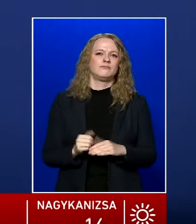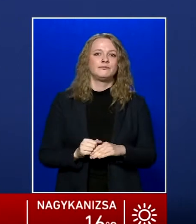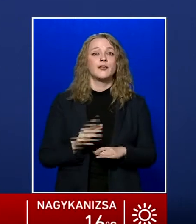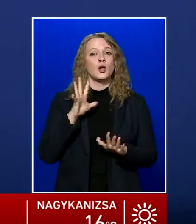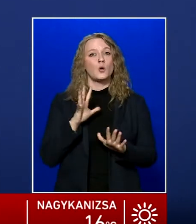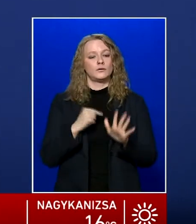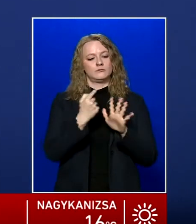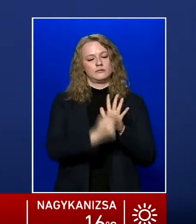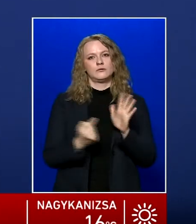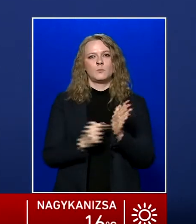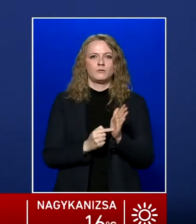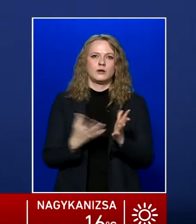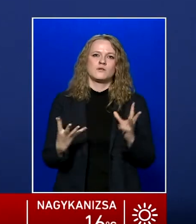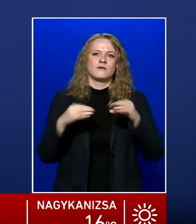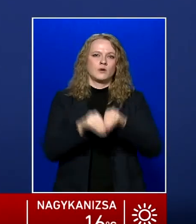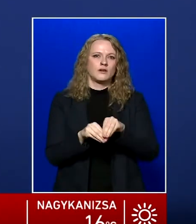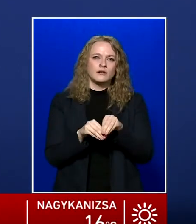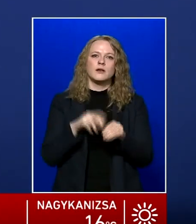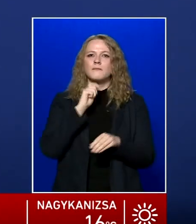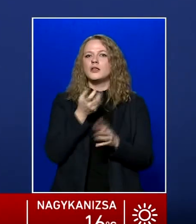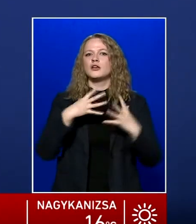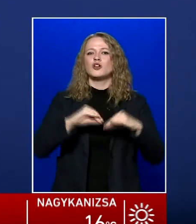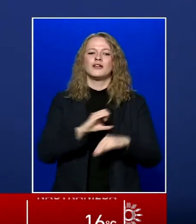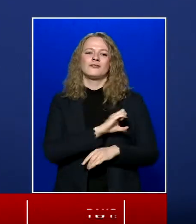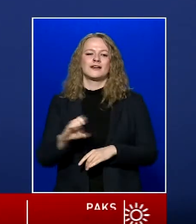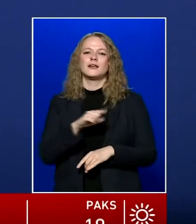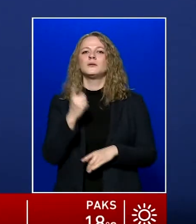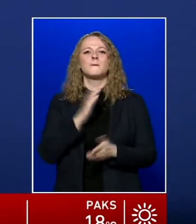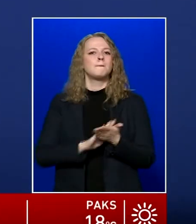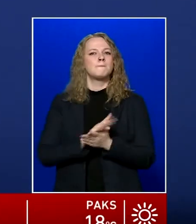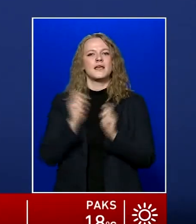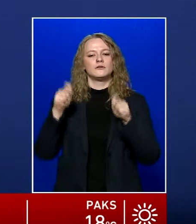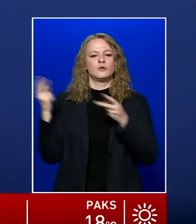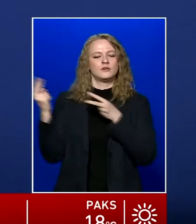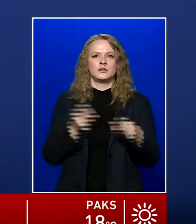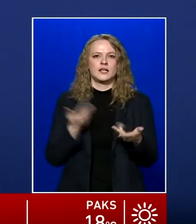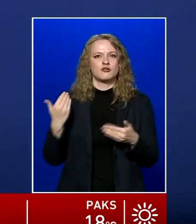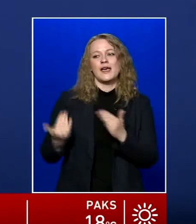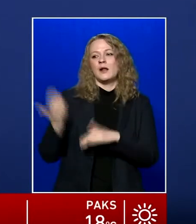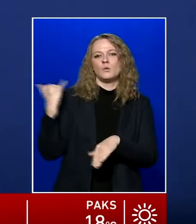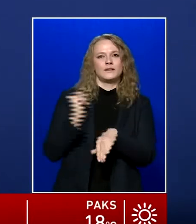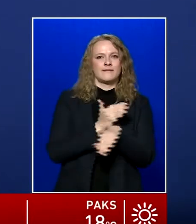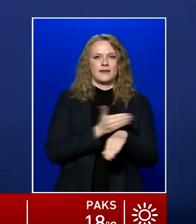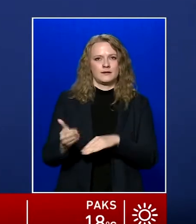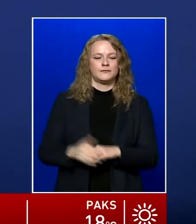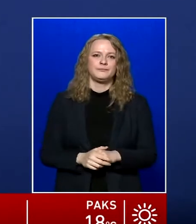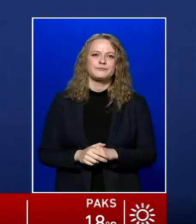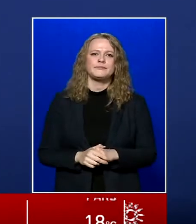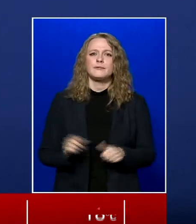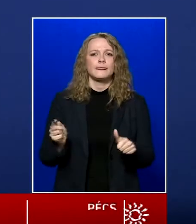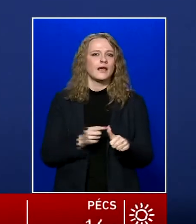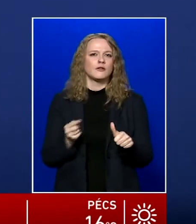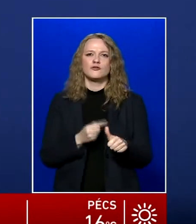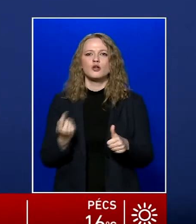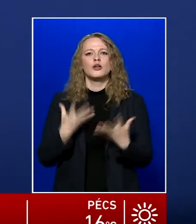5 pontban foglaltam össze azt, hogy a magyar családok érdekében milyen döntések születtek meg az elmúlt hetekben. Az első ilyen pont,